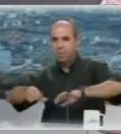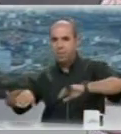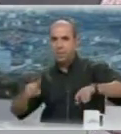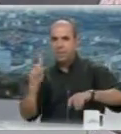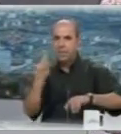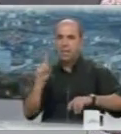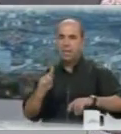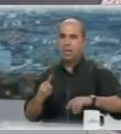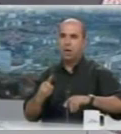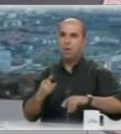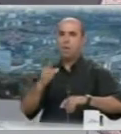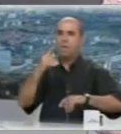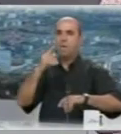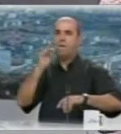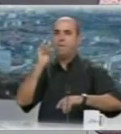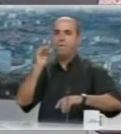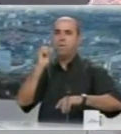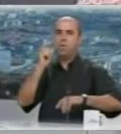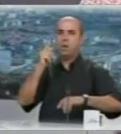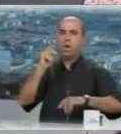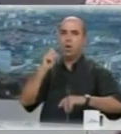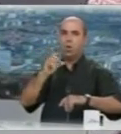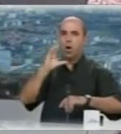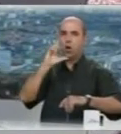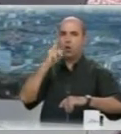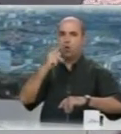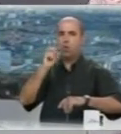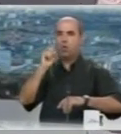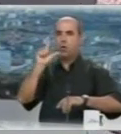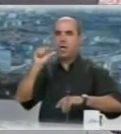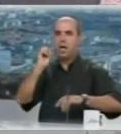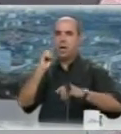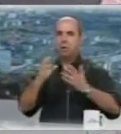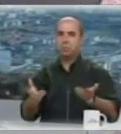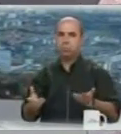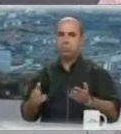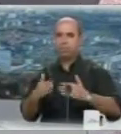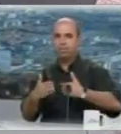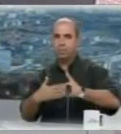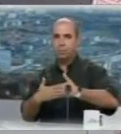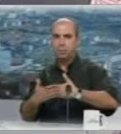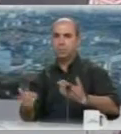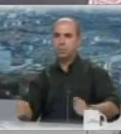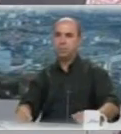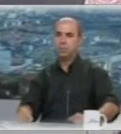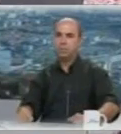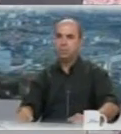زيرالدا فوكا والقليعة. هذا الشريط الساحلي معروف بالأسماك وغيرها هو شريط ساحلي ثري وعنده نظرة جميلة